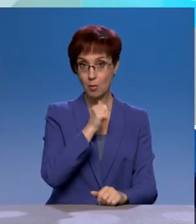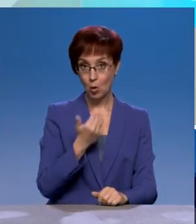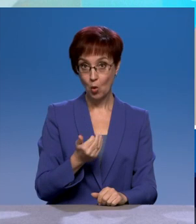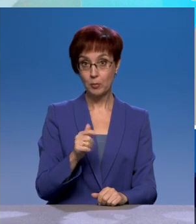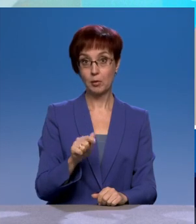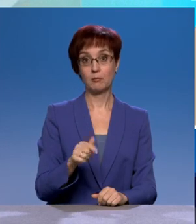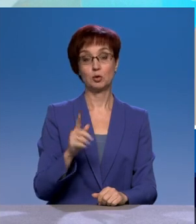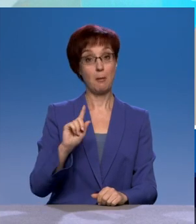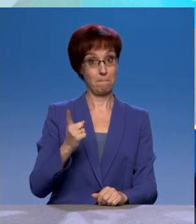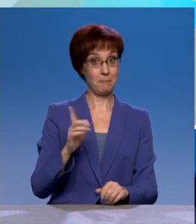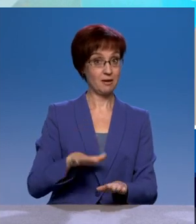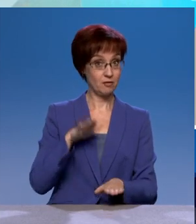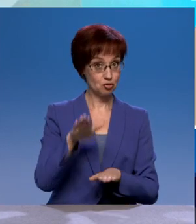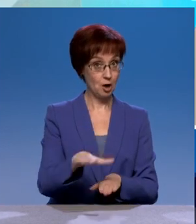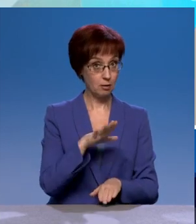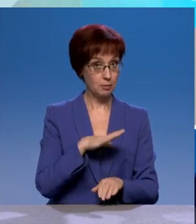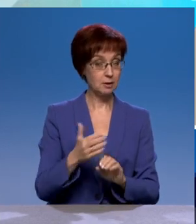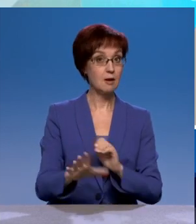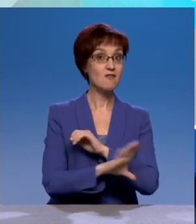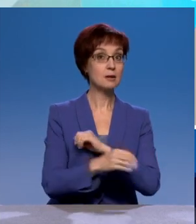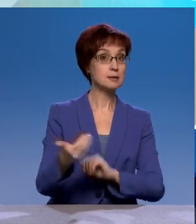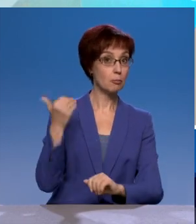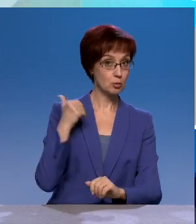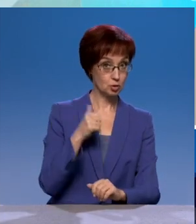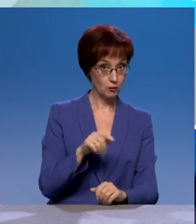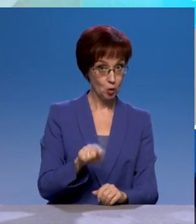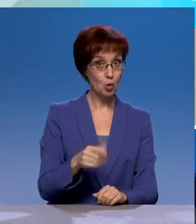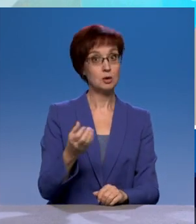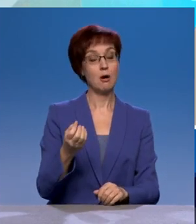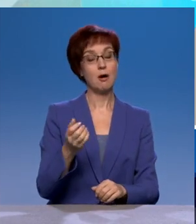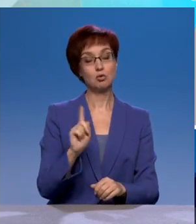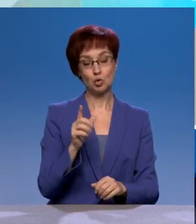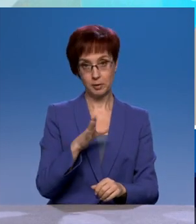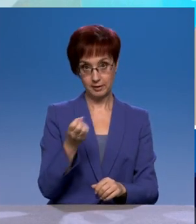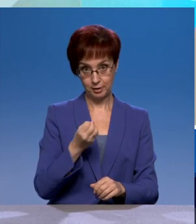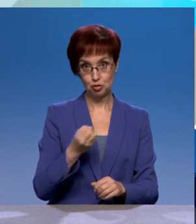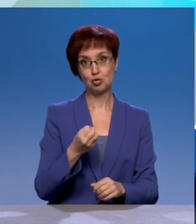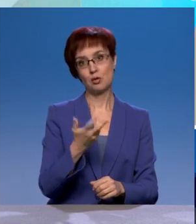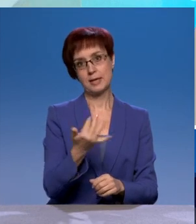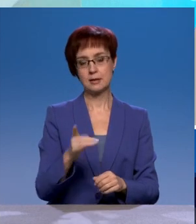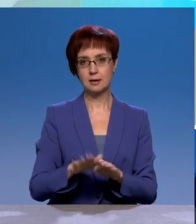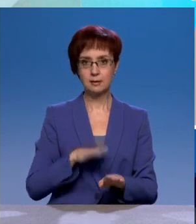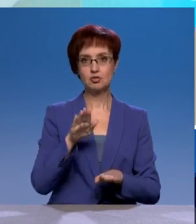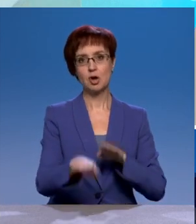шага, который был сделан в конце прошлого года, сделали еще несколько шагов. И будем делать это вместе. И я всегда говорю, вы